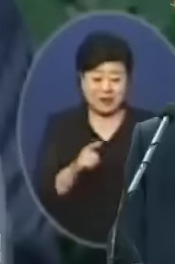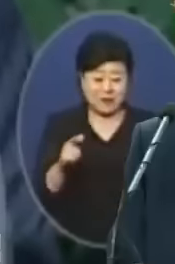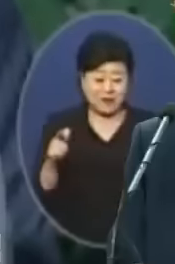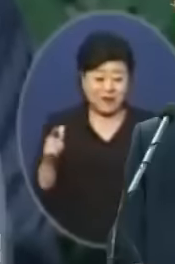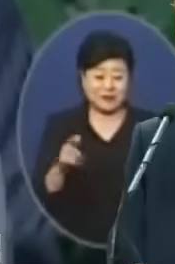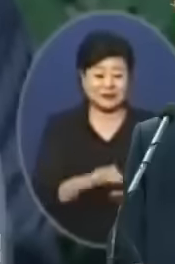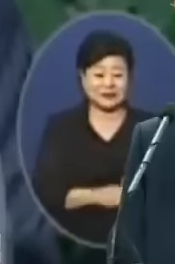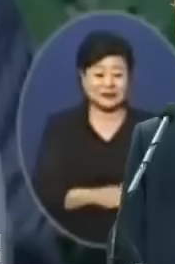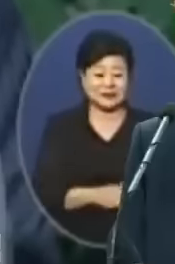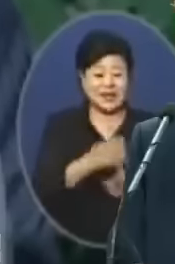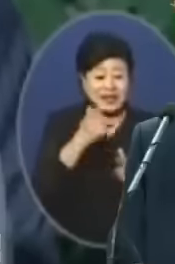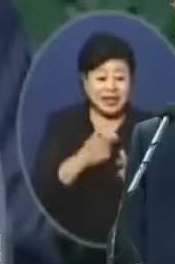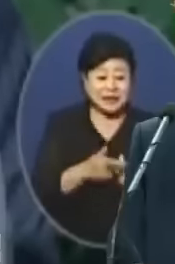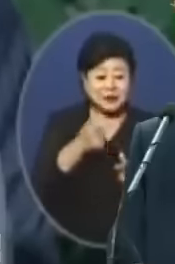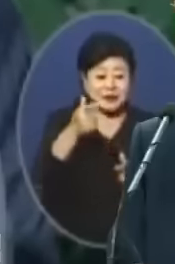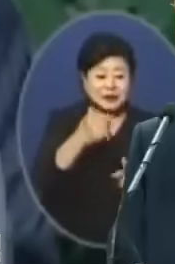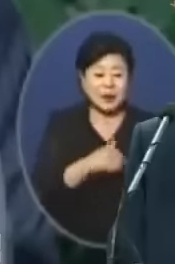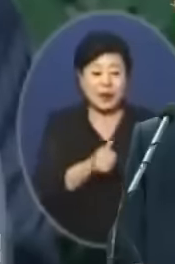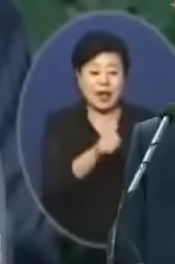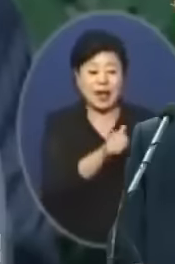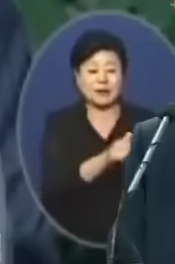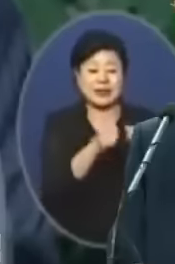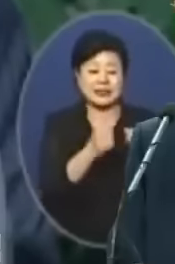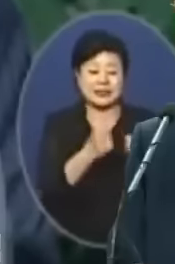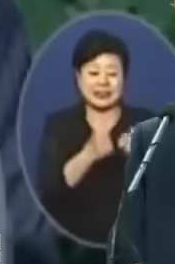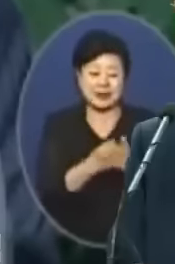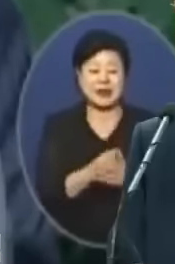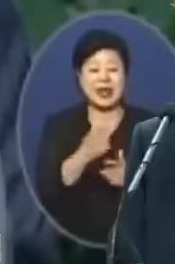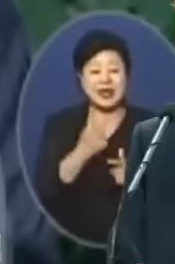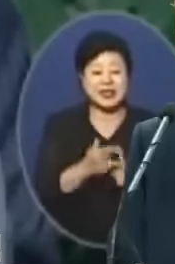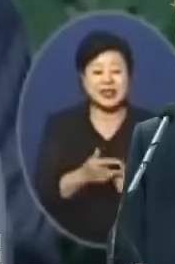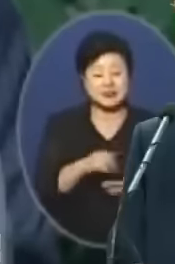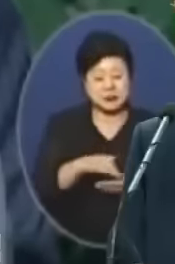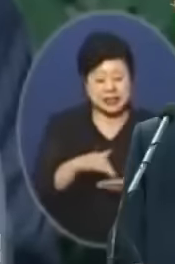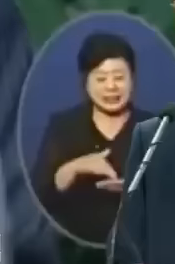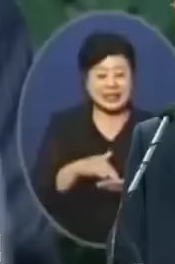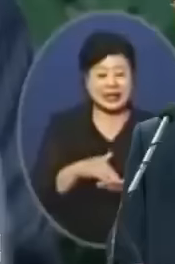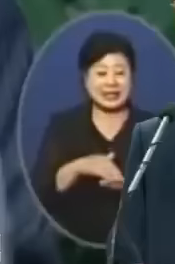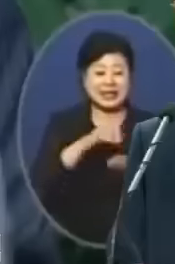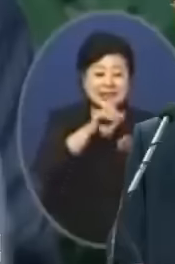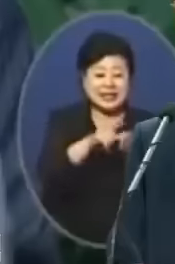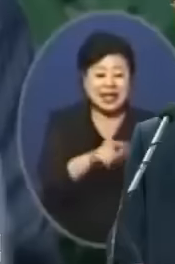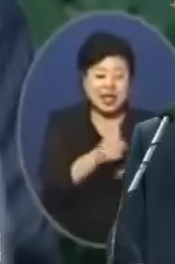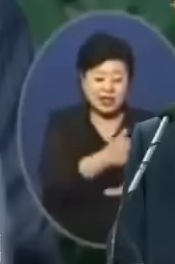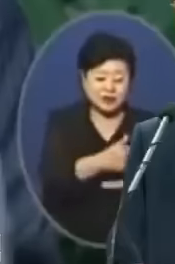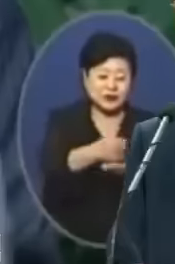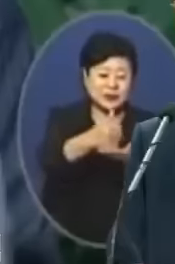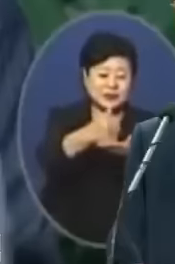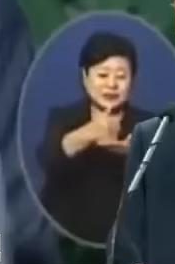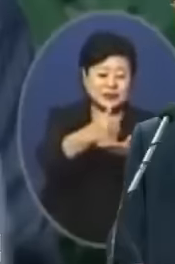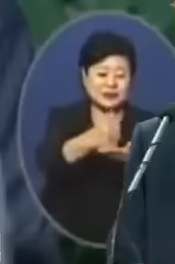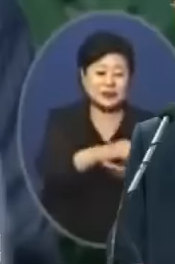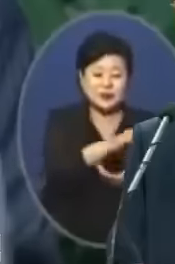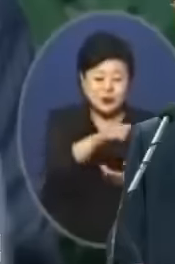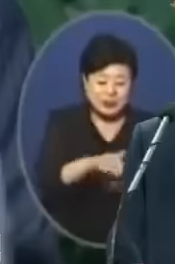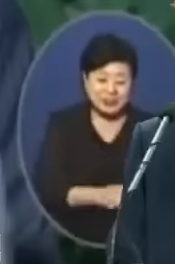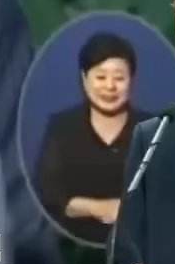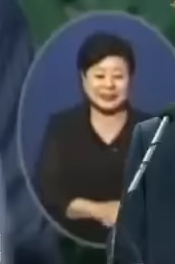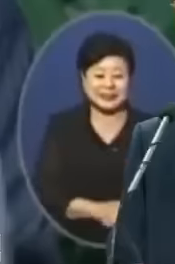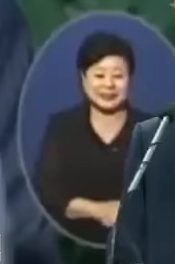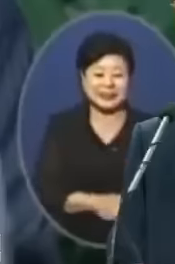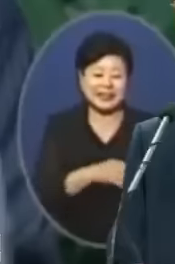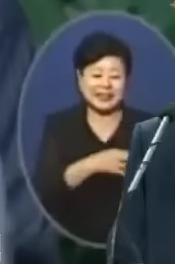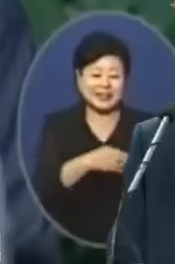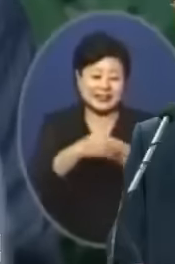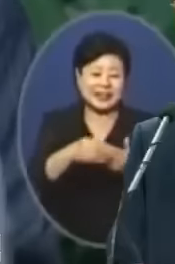것입니다. 예수님이 나와 같이 계심으로 예수님을 계산하고 나가면 주님이 우리를